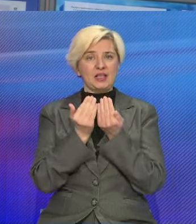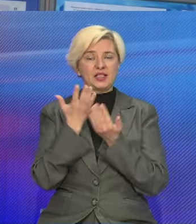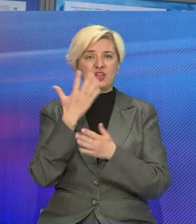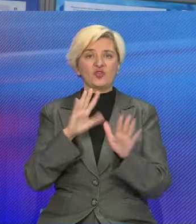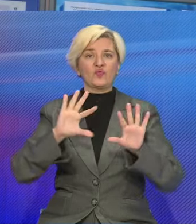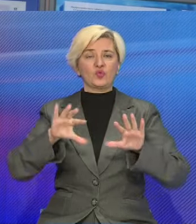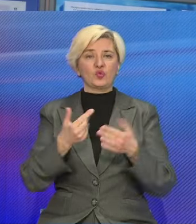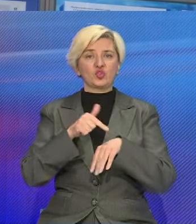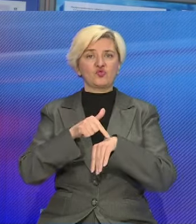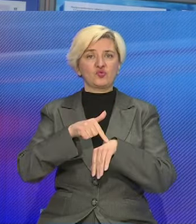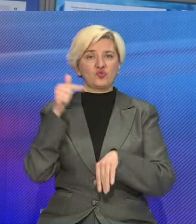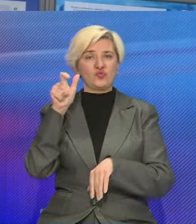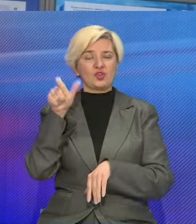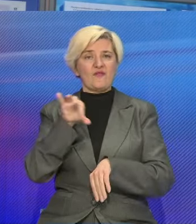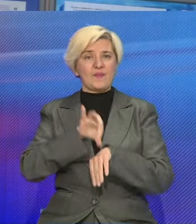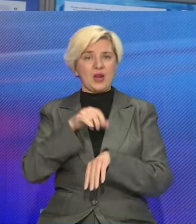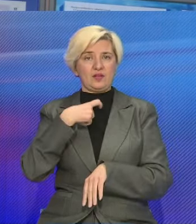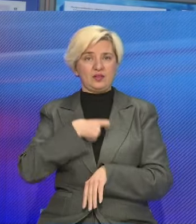нездоровим. Це